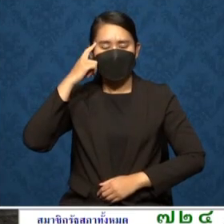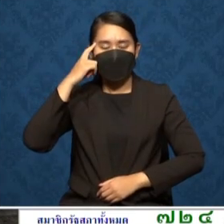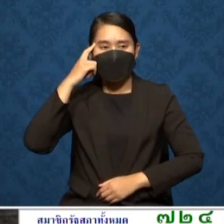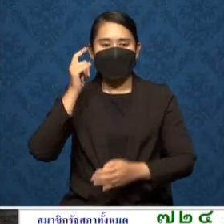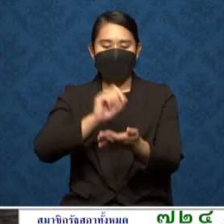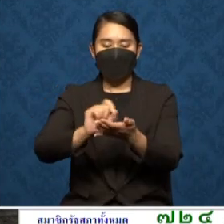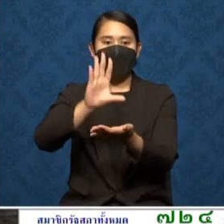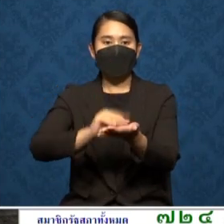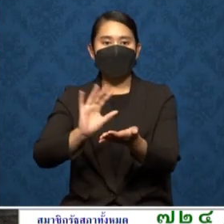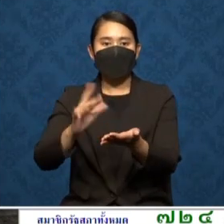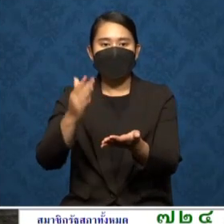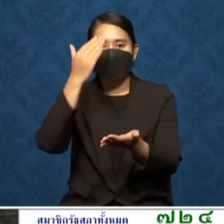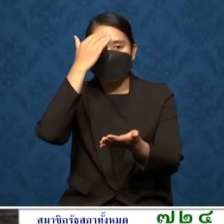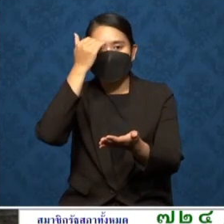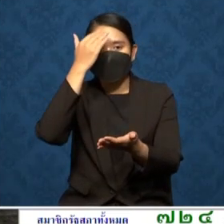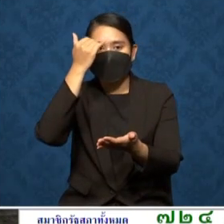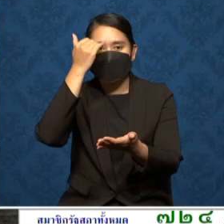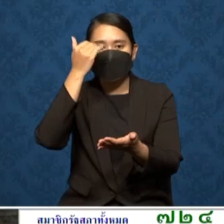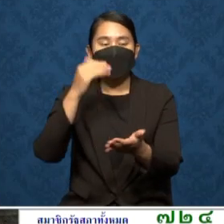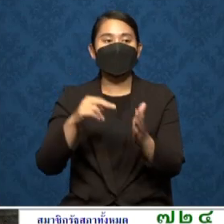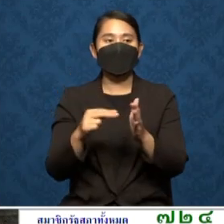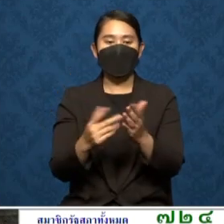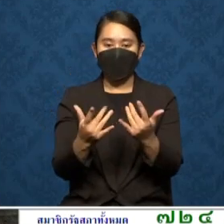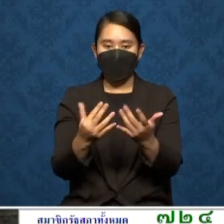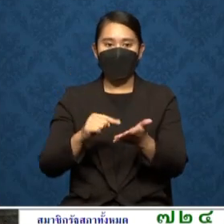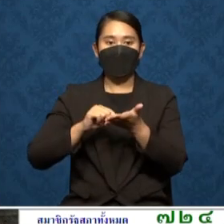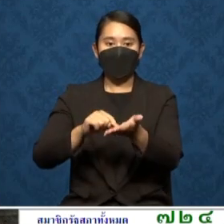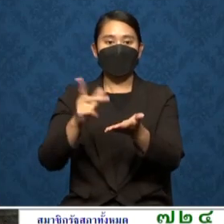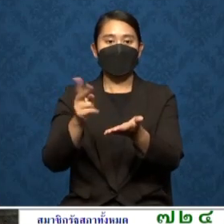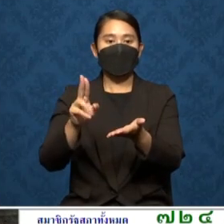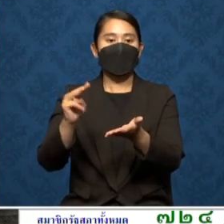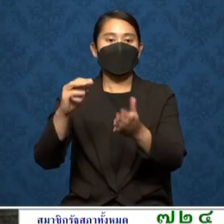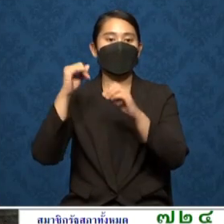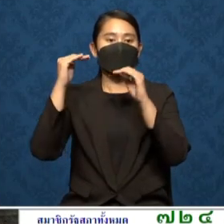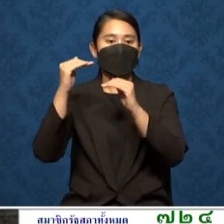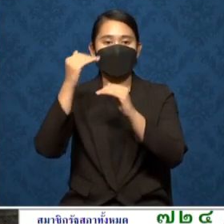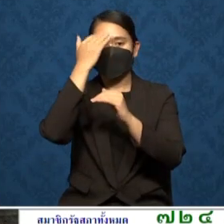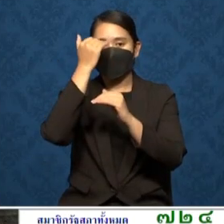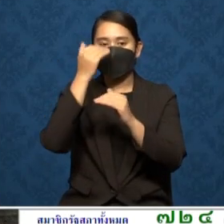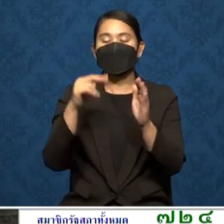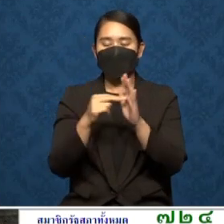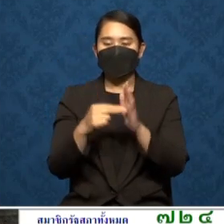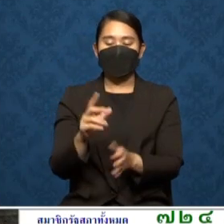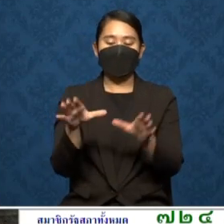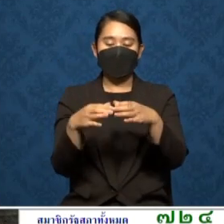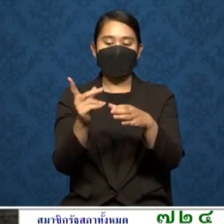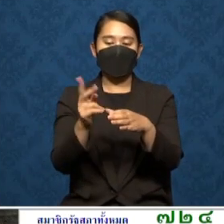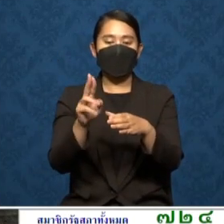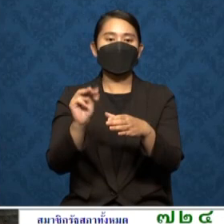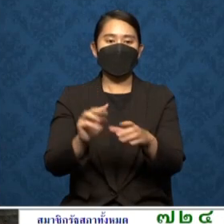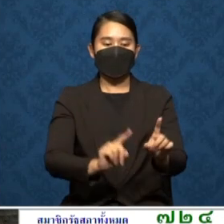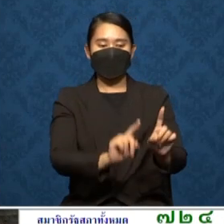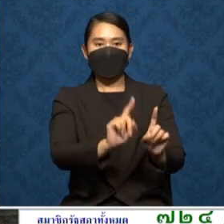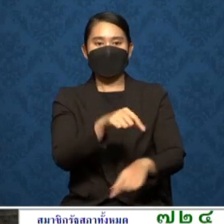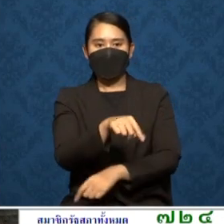ไม่เขียนซะเลยล่ะทำไมจะต้องไปให้ครม.กำหนดคำตอบก็คือว่าครม.ก็จะต้องประเมินกพร.เหมือนกัน